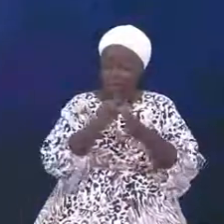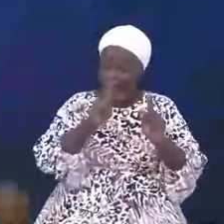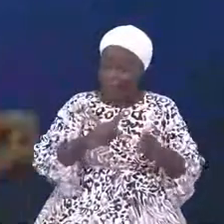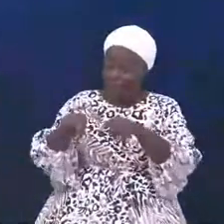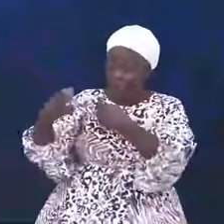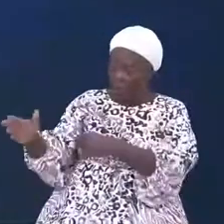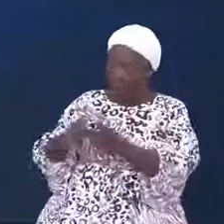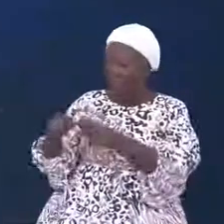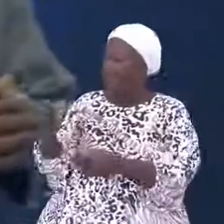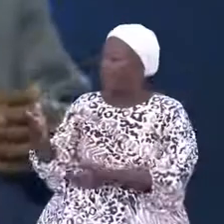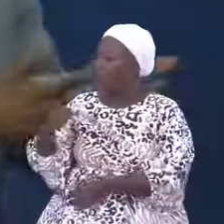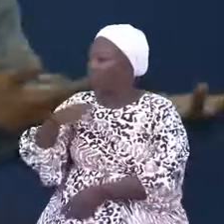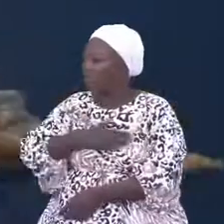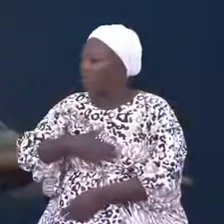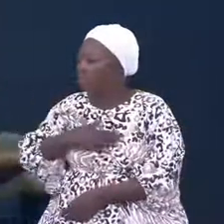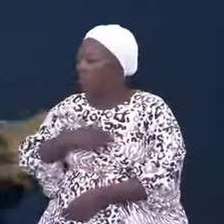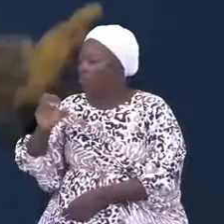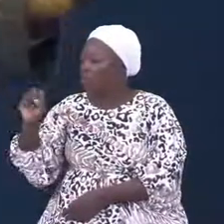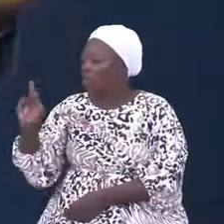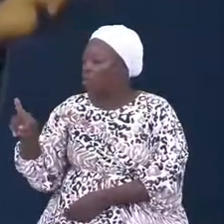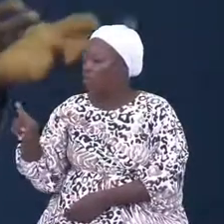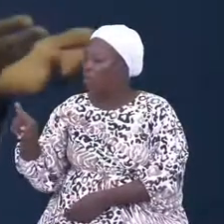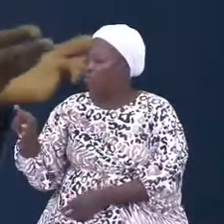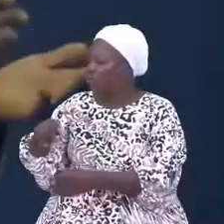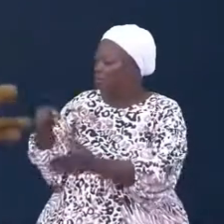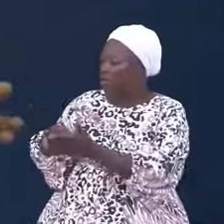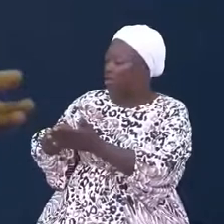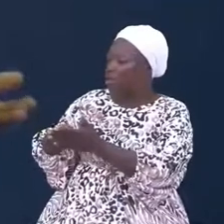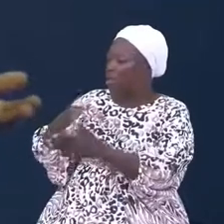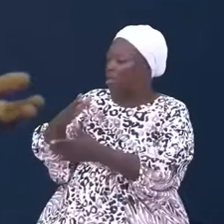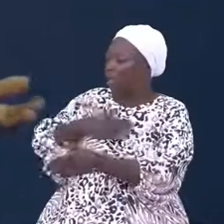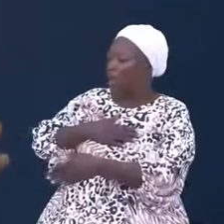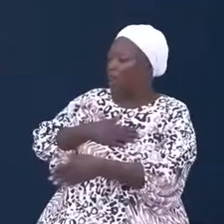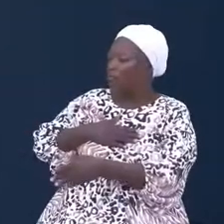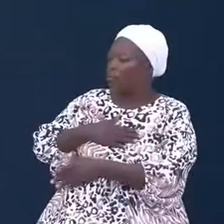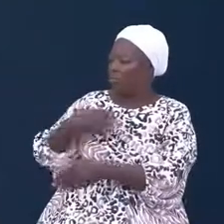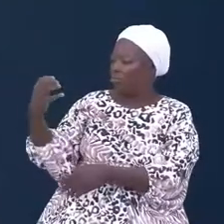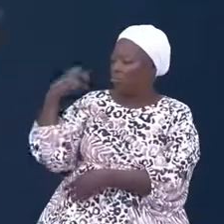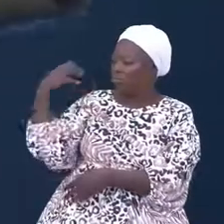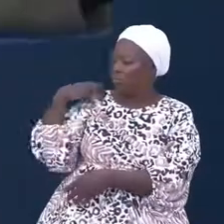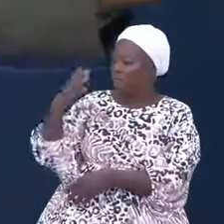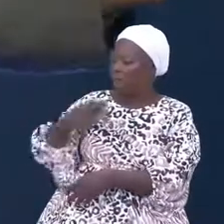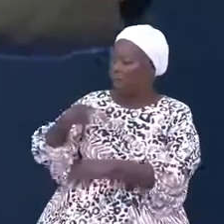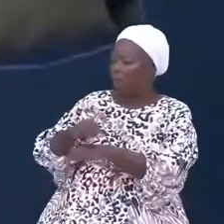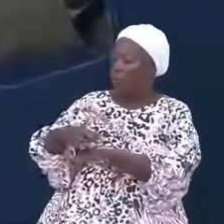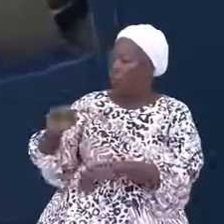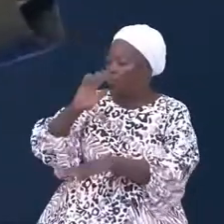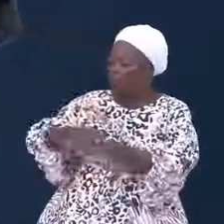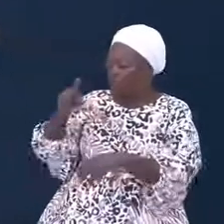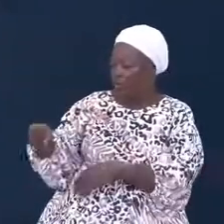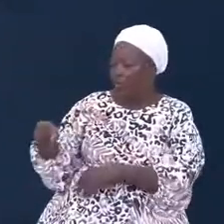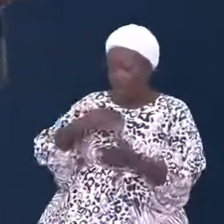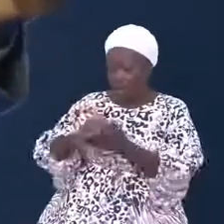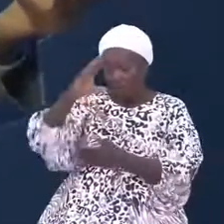je l'appelle. Et cette personne ira là-bas et dira, monsieur, tel monsieur honorable,